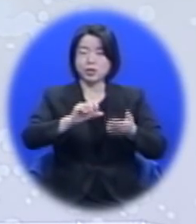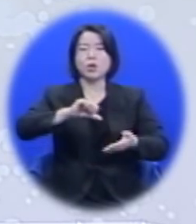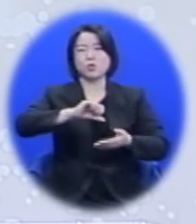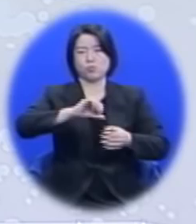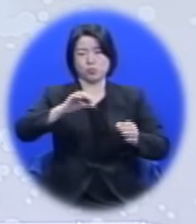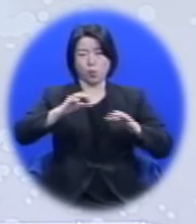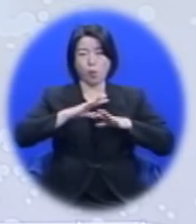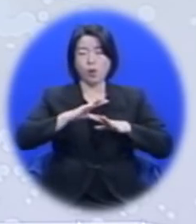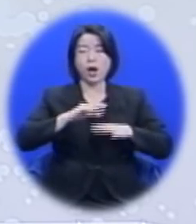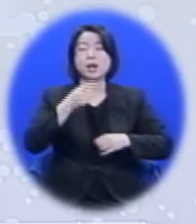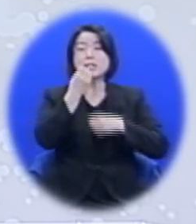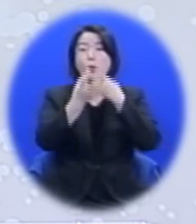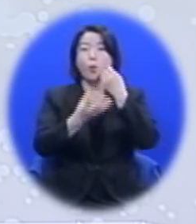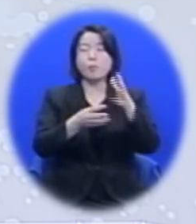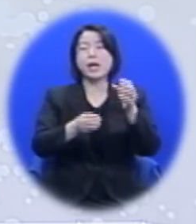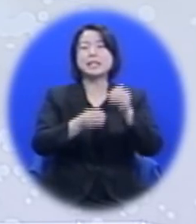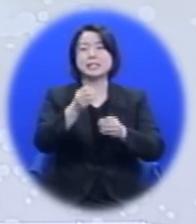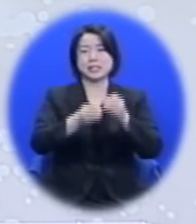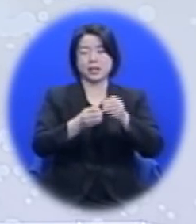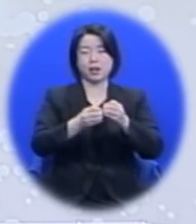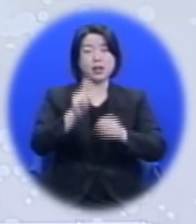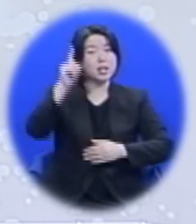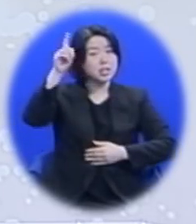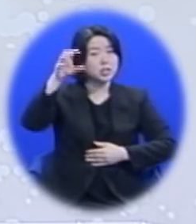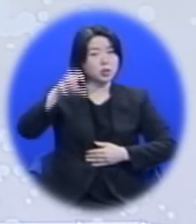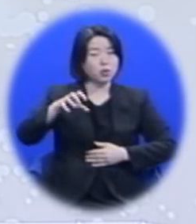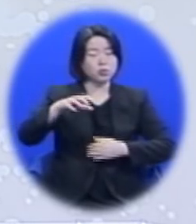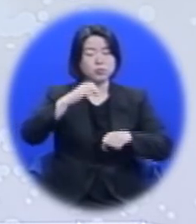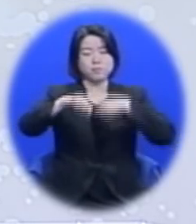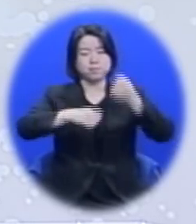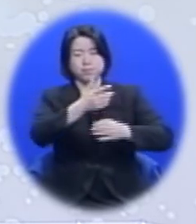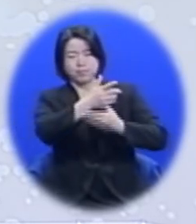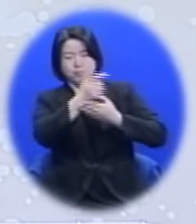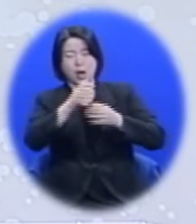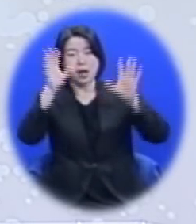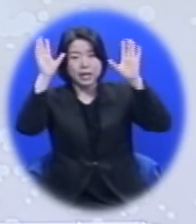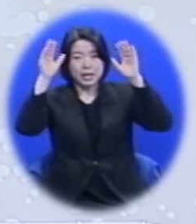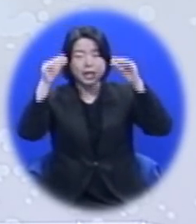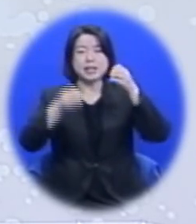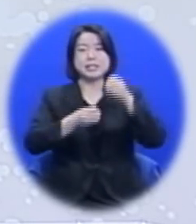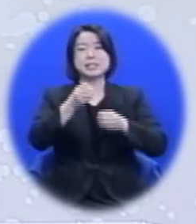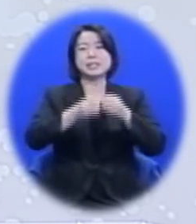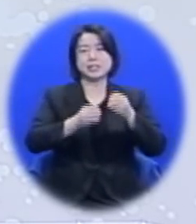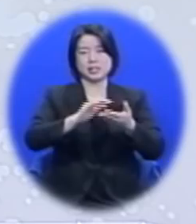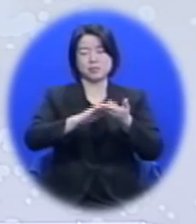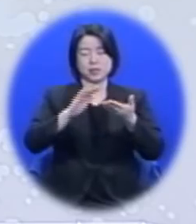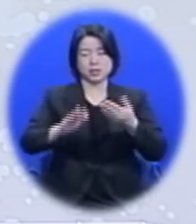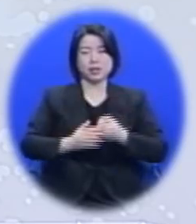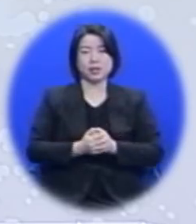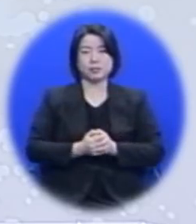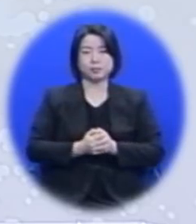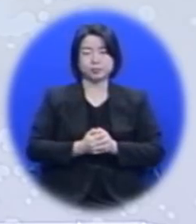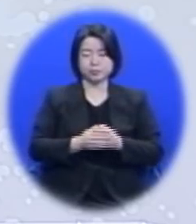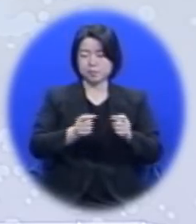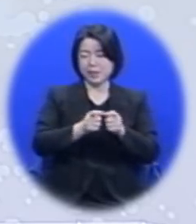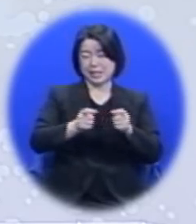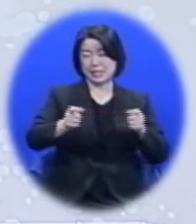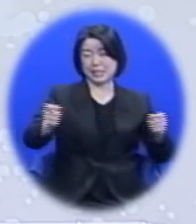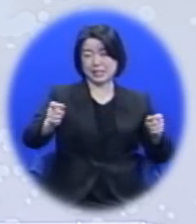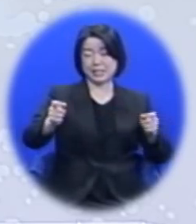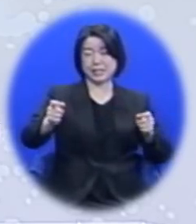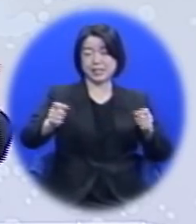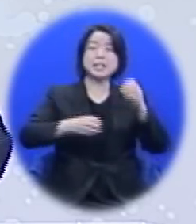그의 고백의 시가 바로 천국의 사냥개라는 시입니다. 꽤긴 시기